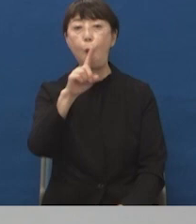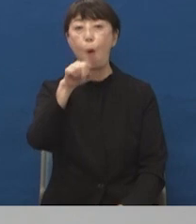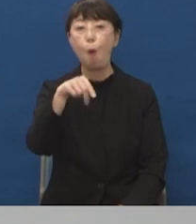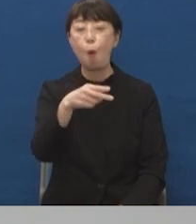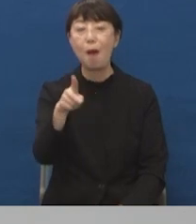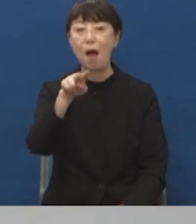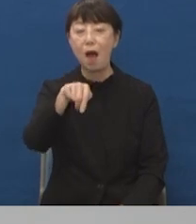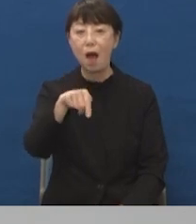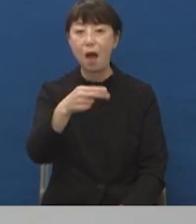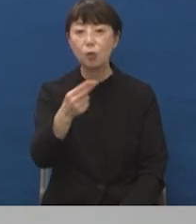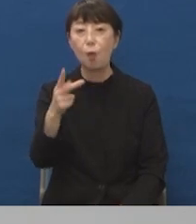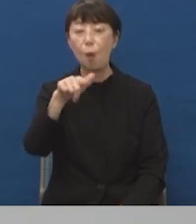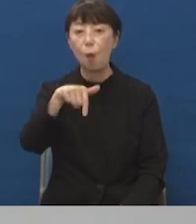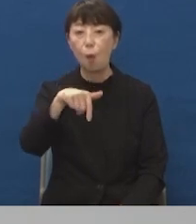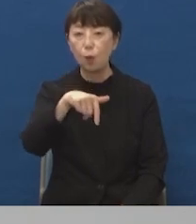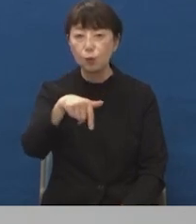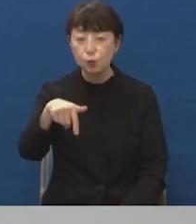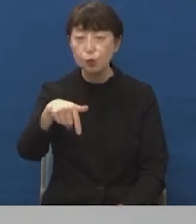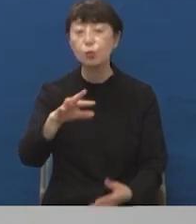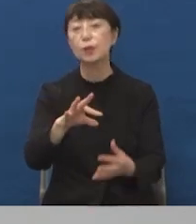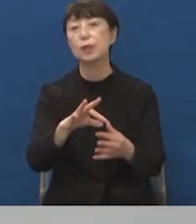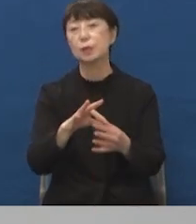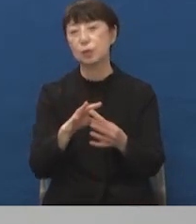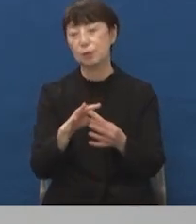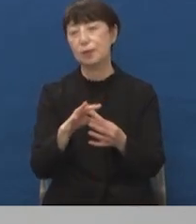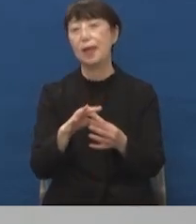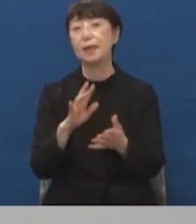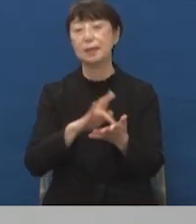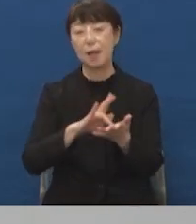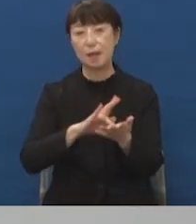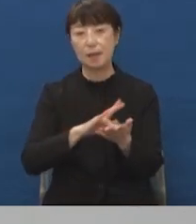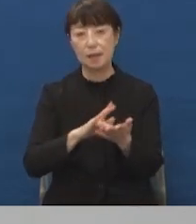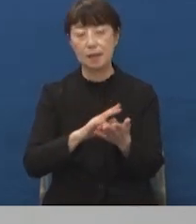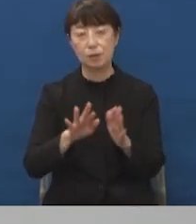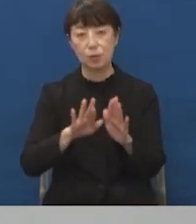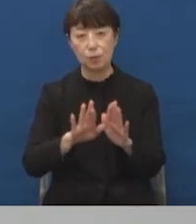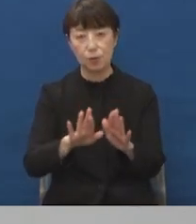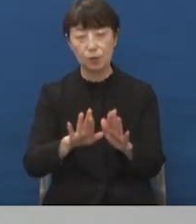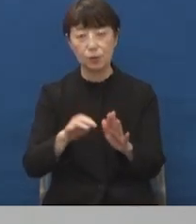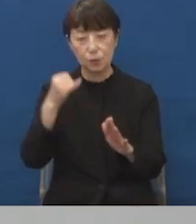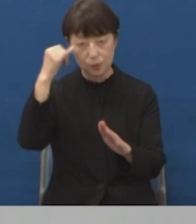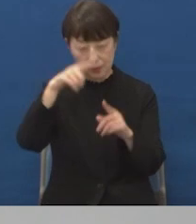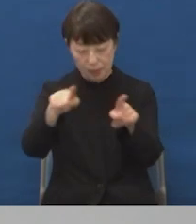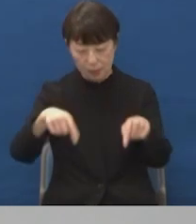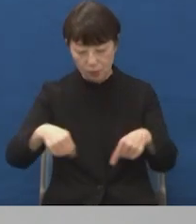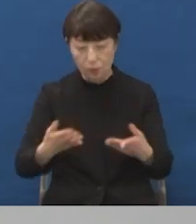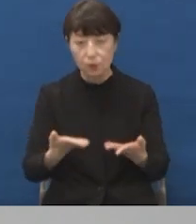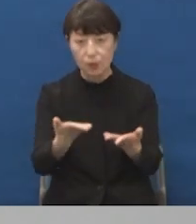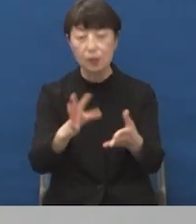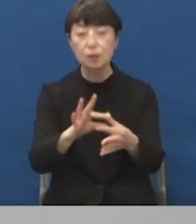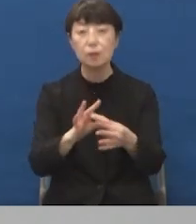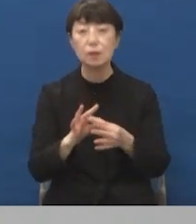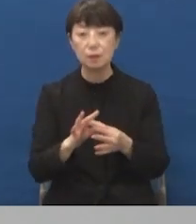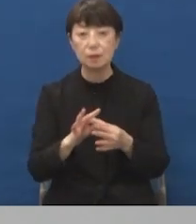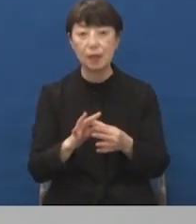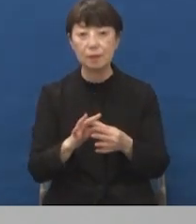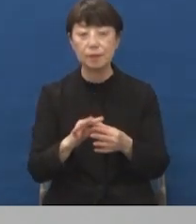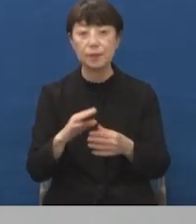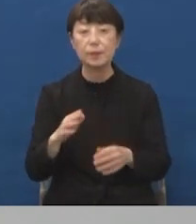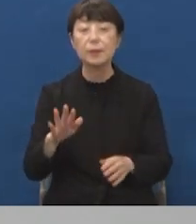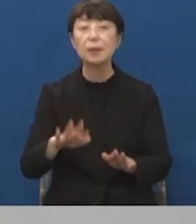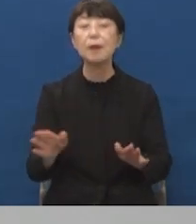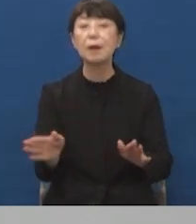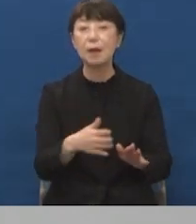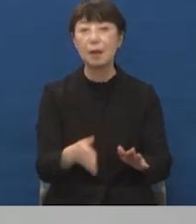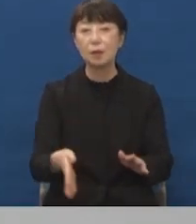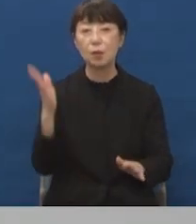の過剰摂取防止対策の強化を求める意見書の提出についてを議題といたします。これより評決を取ります。